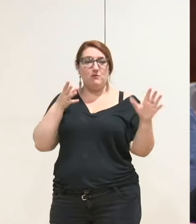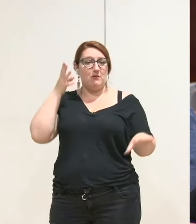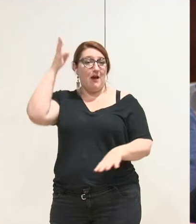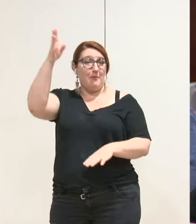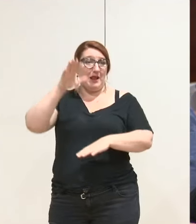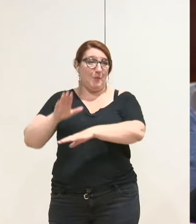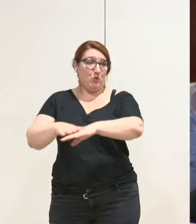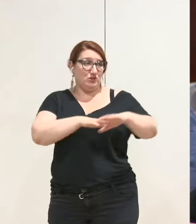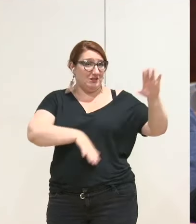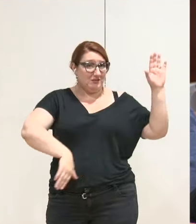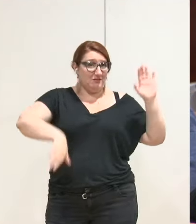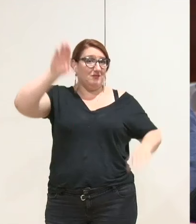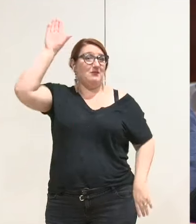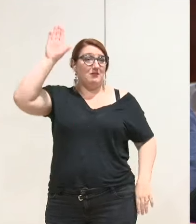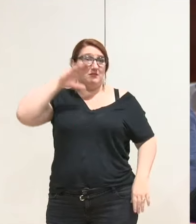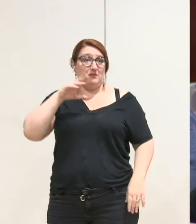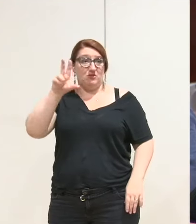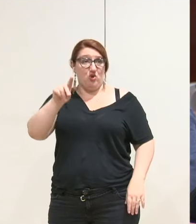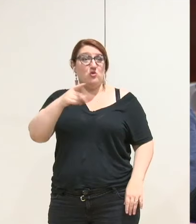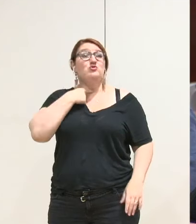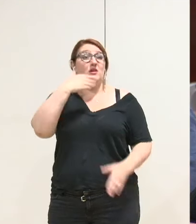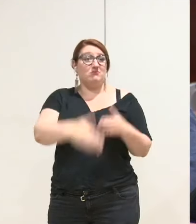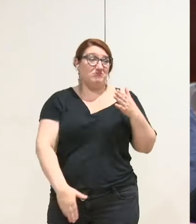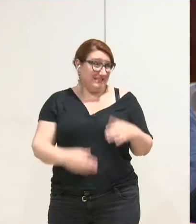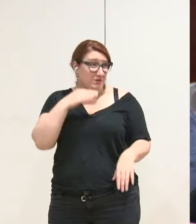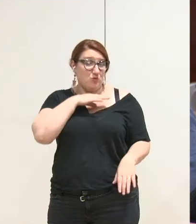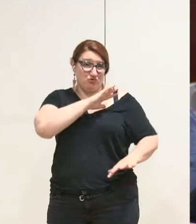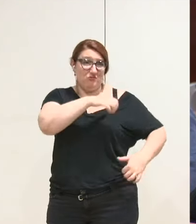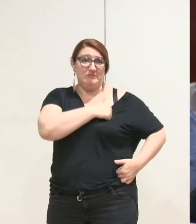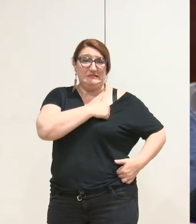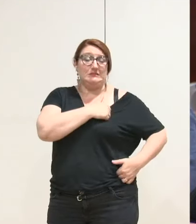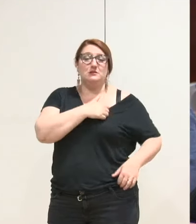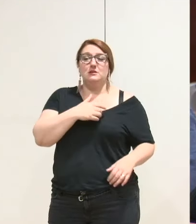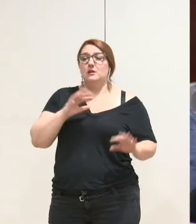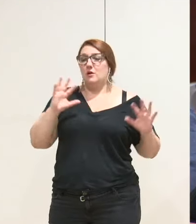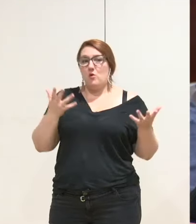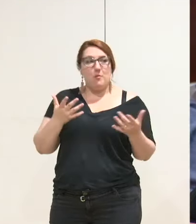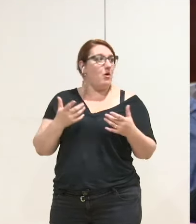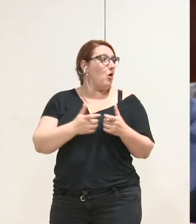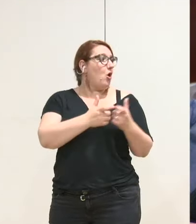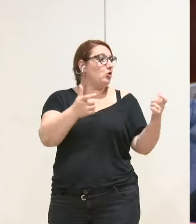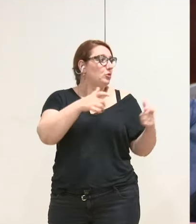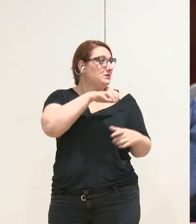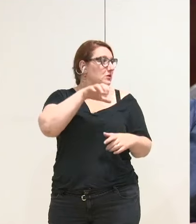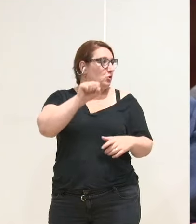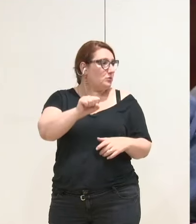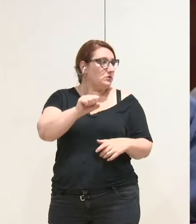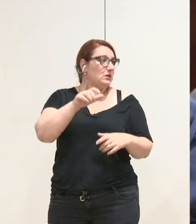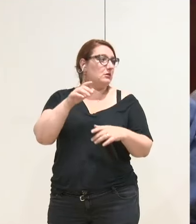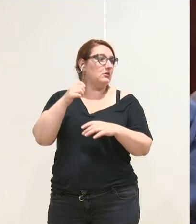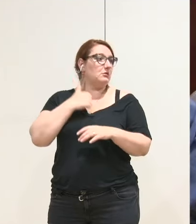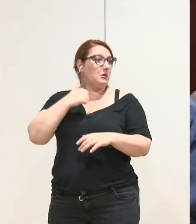urgent de de répondre dans les temps en associant et bien des entreprises de l' SS des entreprises